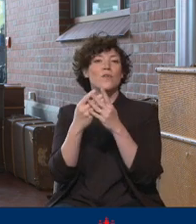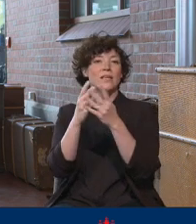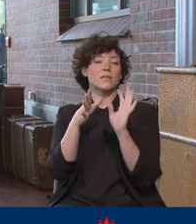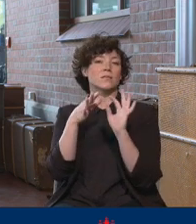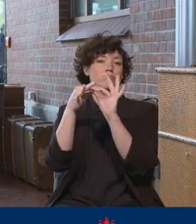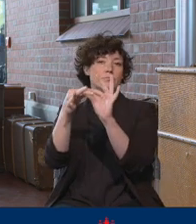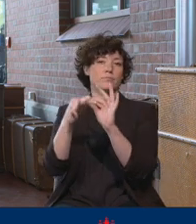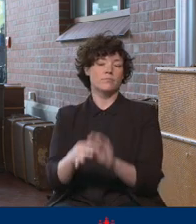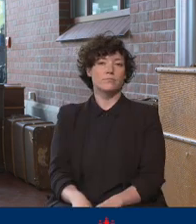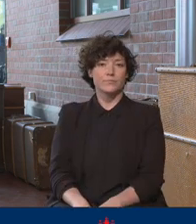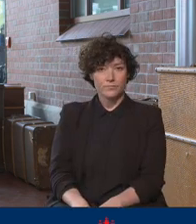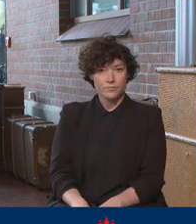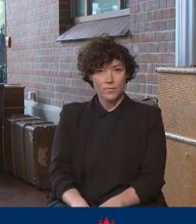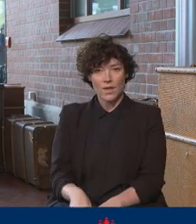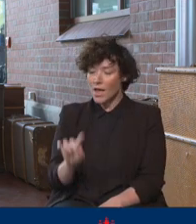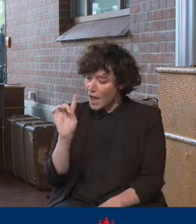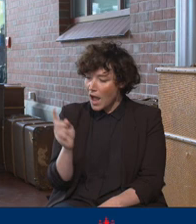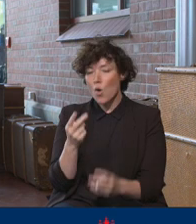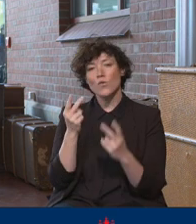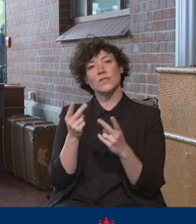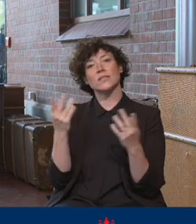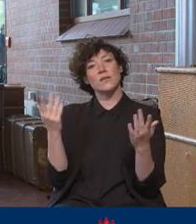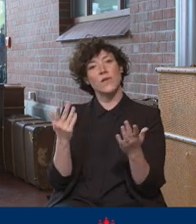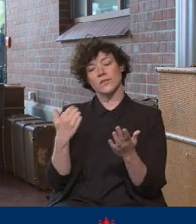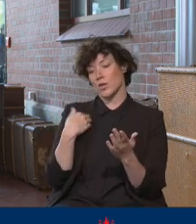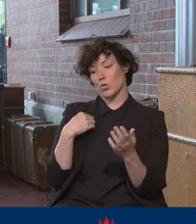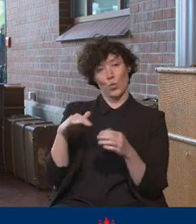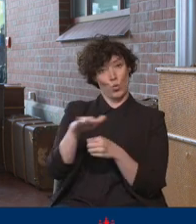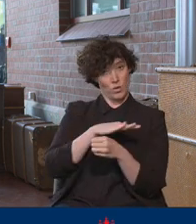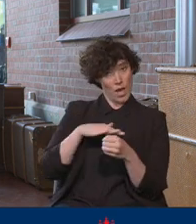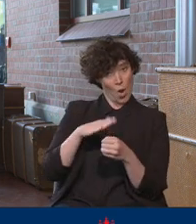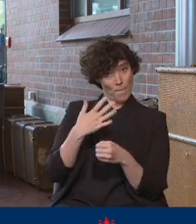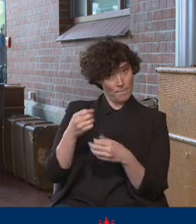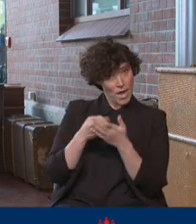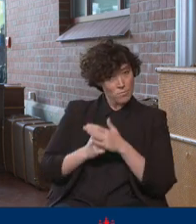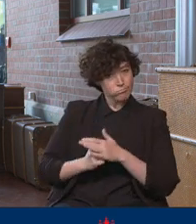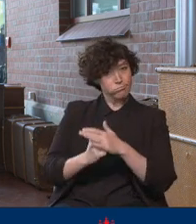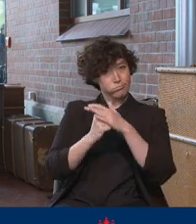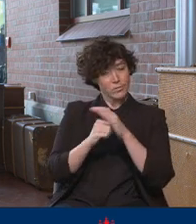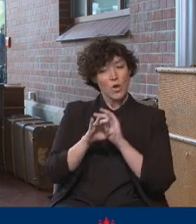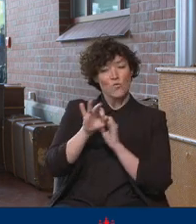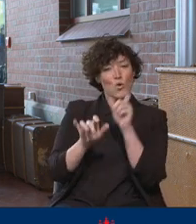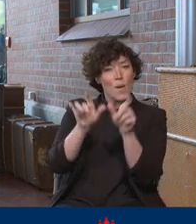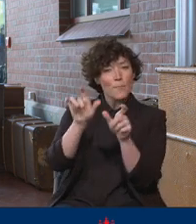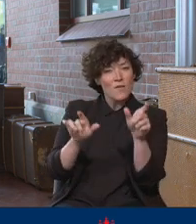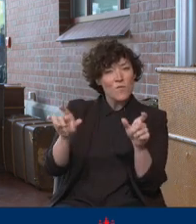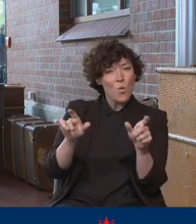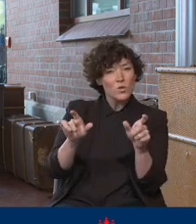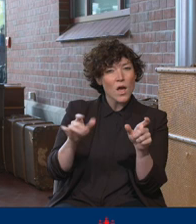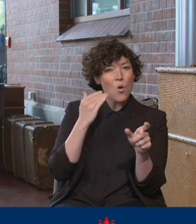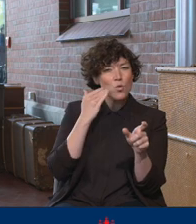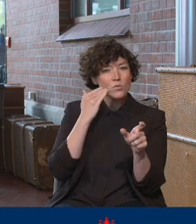genauso wichtig ist es aber auch nicht nur die grünen räume zu stärken die erlebbar sind für die bewohner und anwohner und besucher des ortes